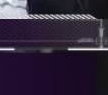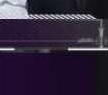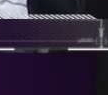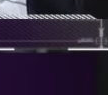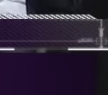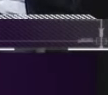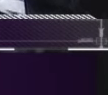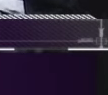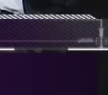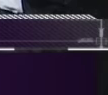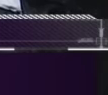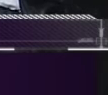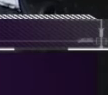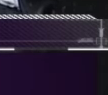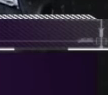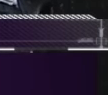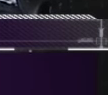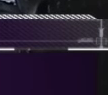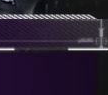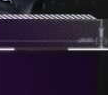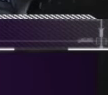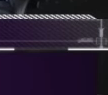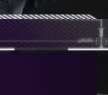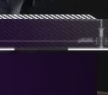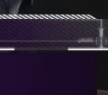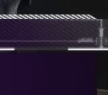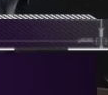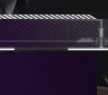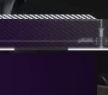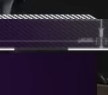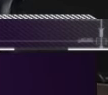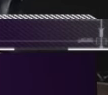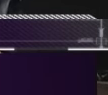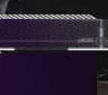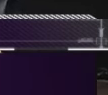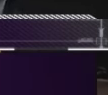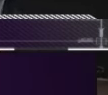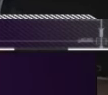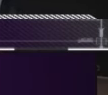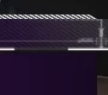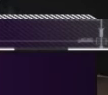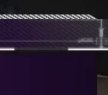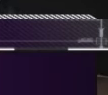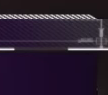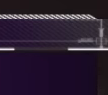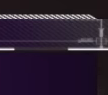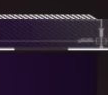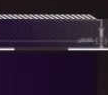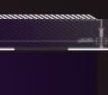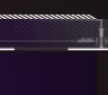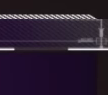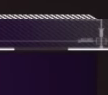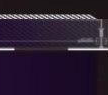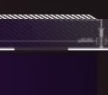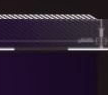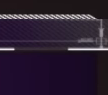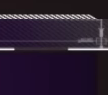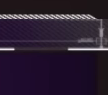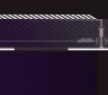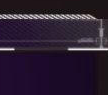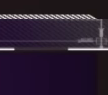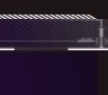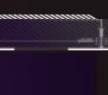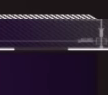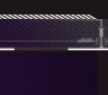pula, sekiranya ada tawaran-tawaran umrah daripada individu yang bertopengkan ustaz, tok haji, tun haji, yang ini kena lihat